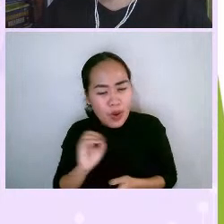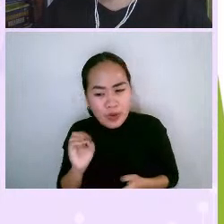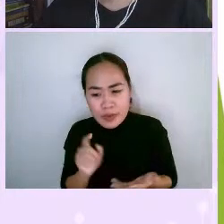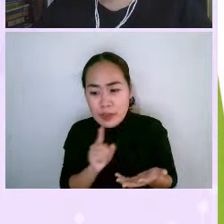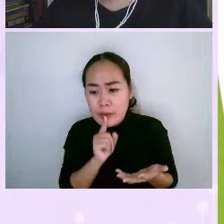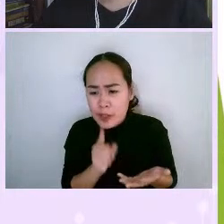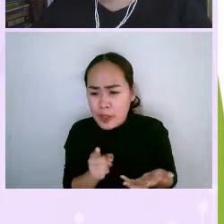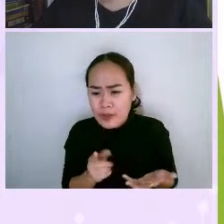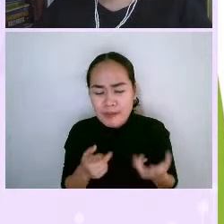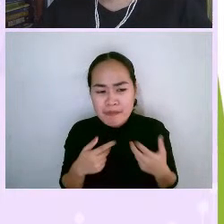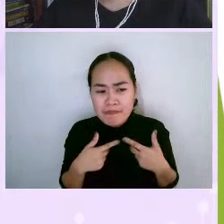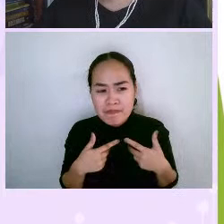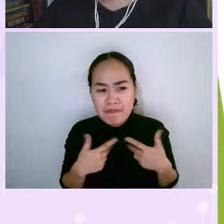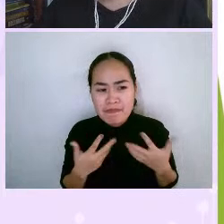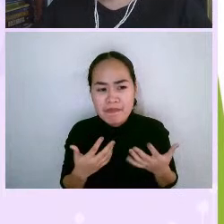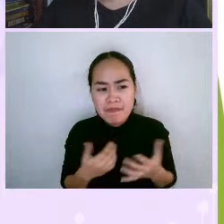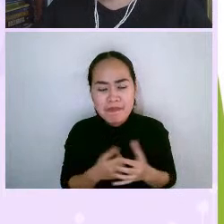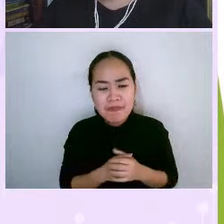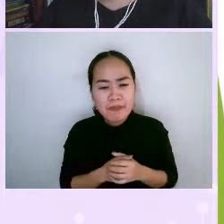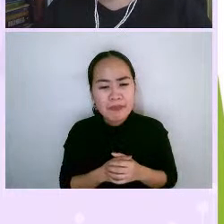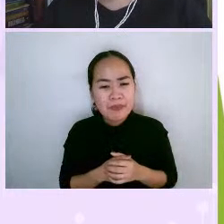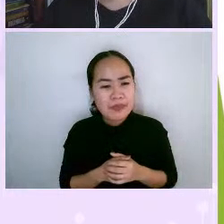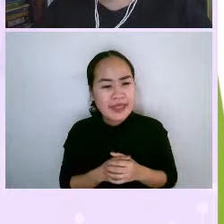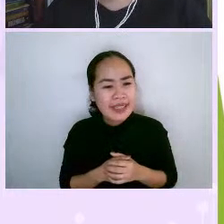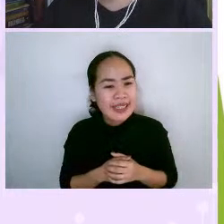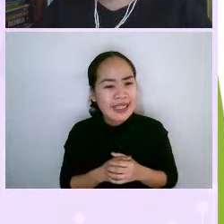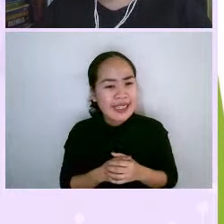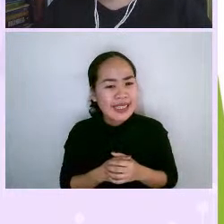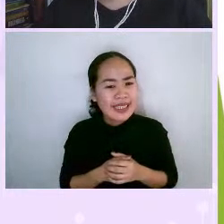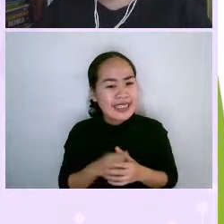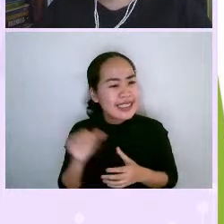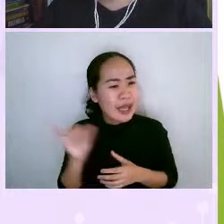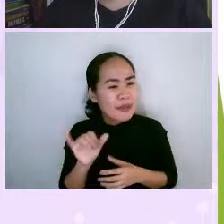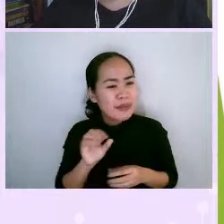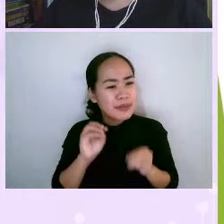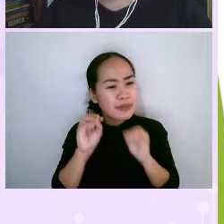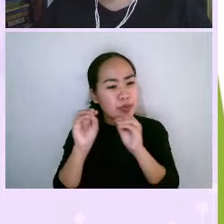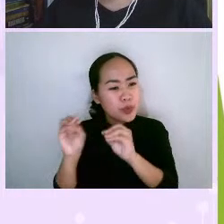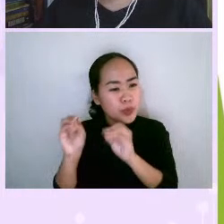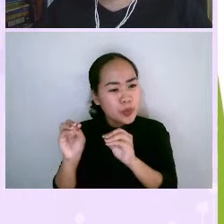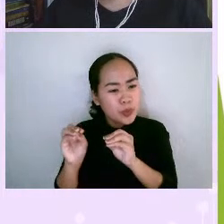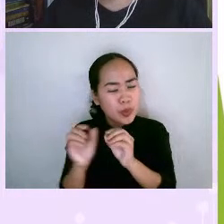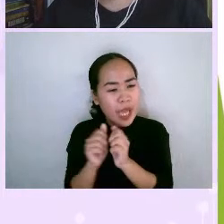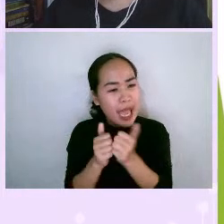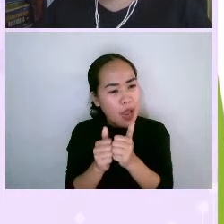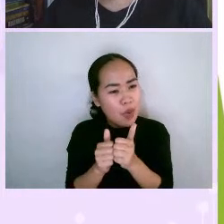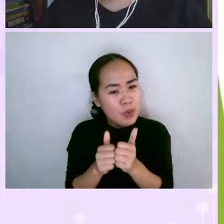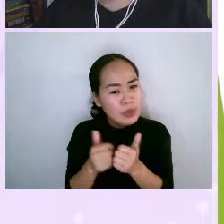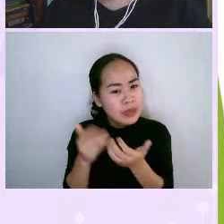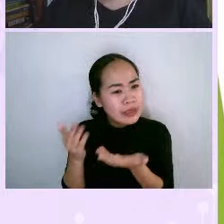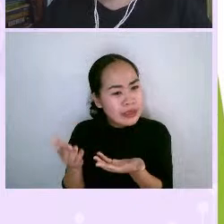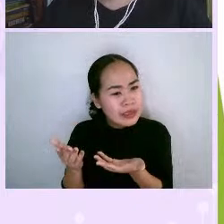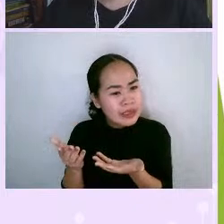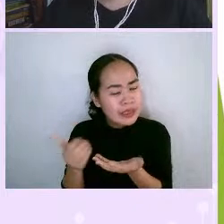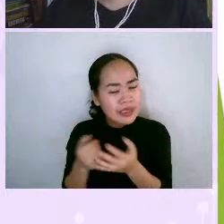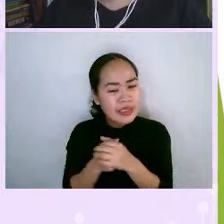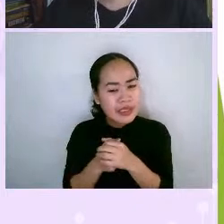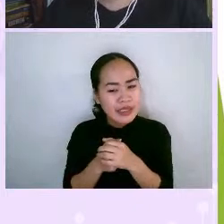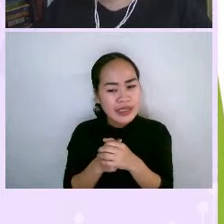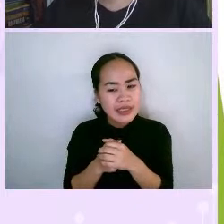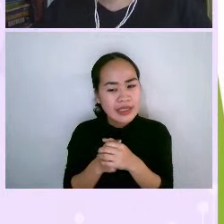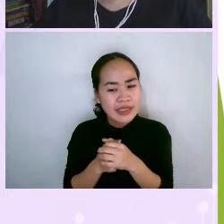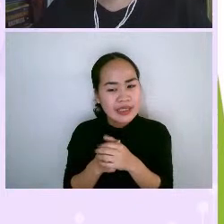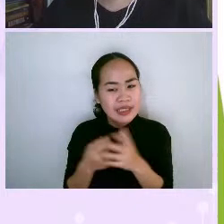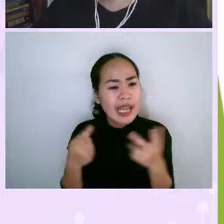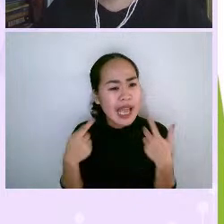nagiging ano rin po sila, parang mga tagapagturo. Karamihan po sa kanila ay mayroong mga